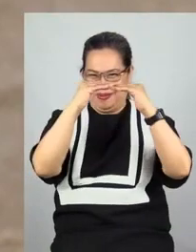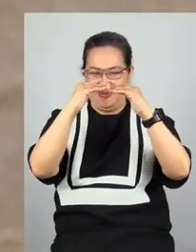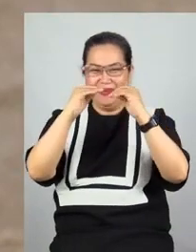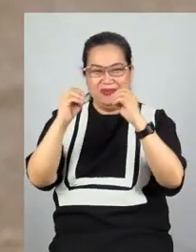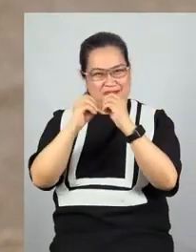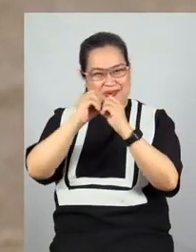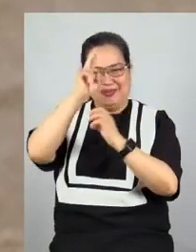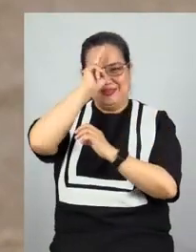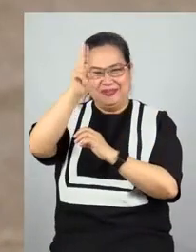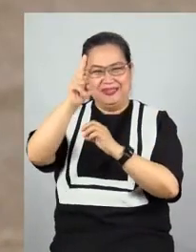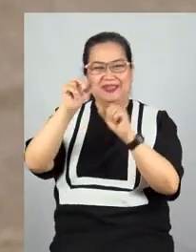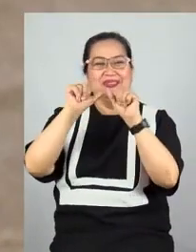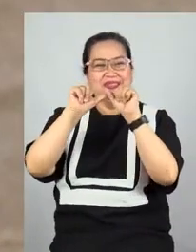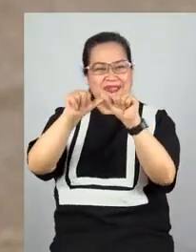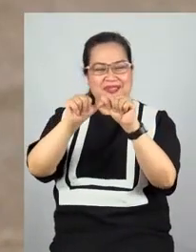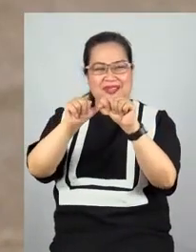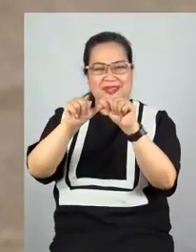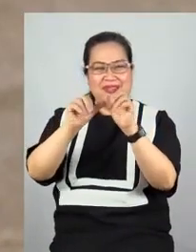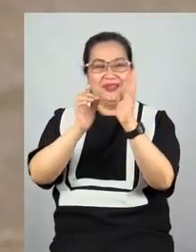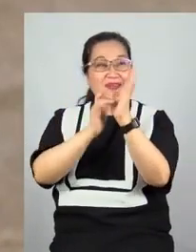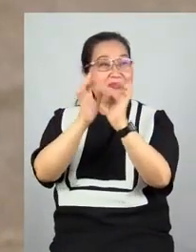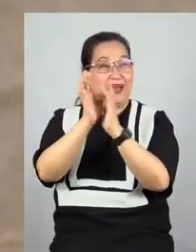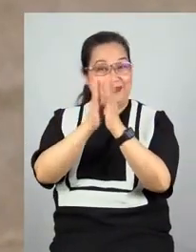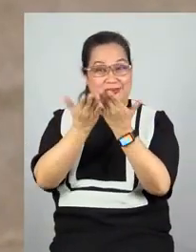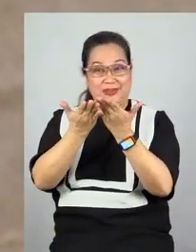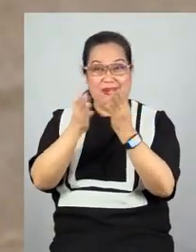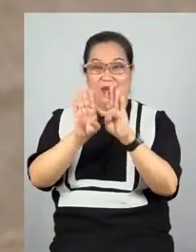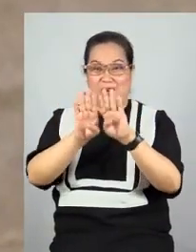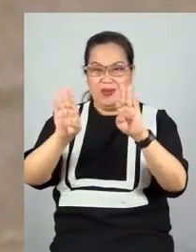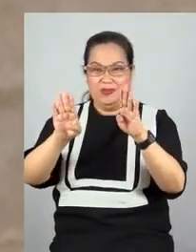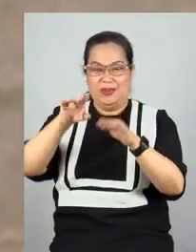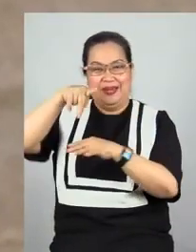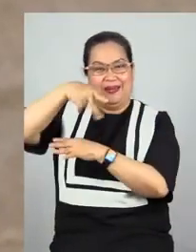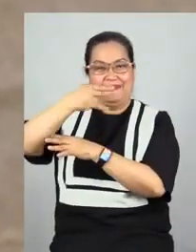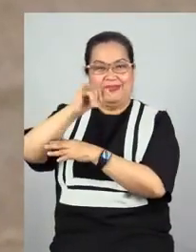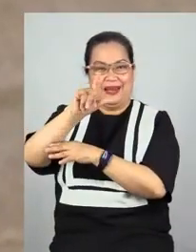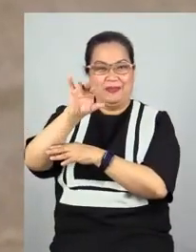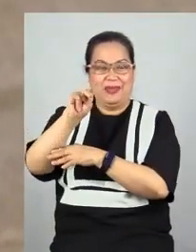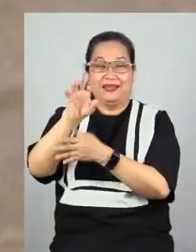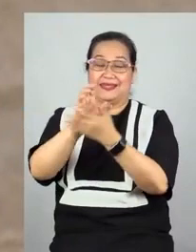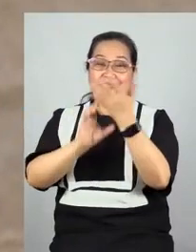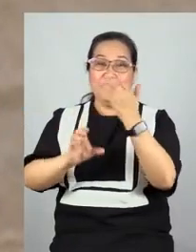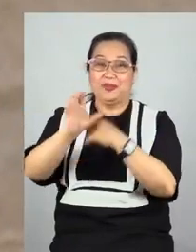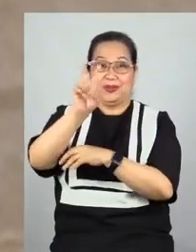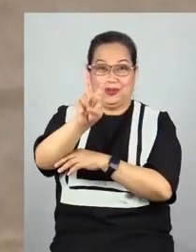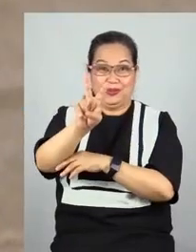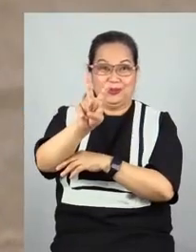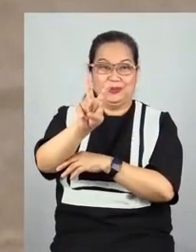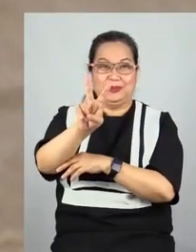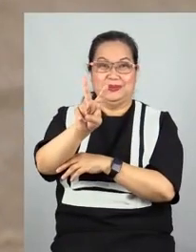Panatilihin niyo pong nakabukas ang inyong Biblia sa Philippians chapter 2,